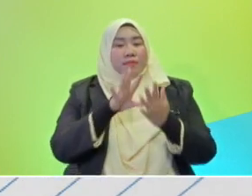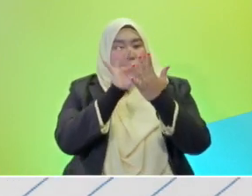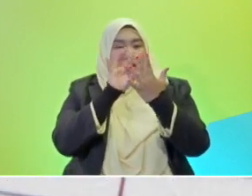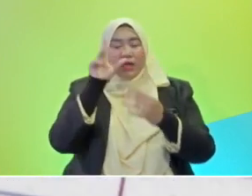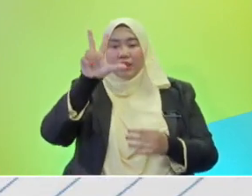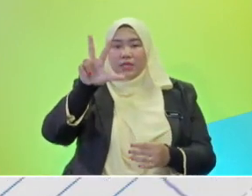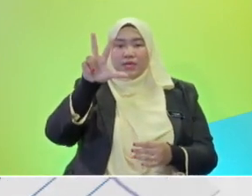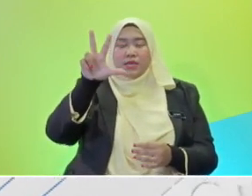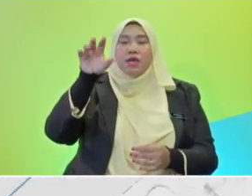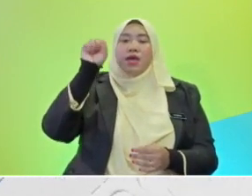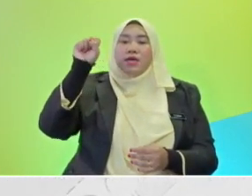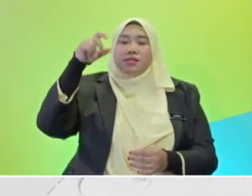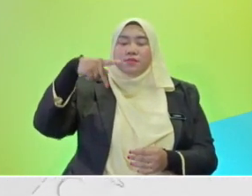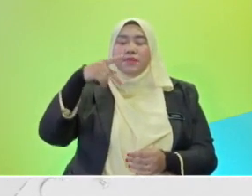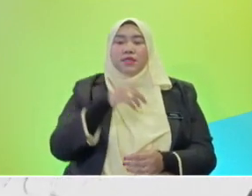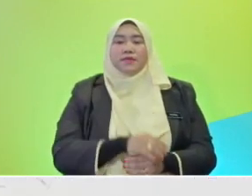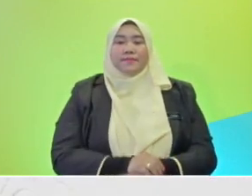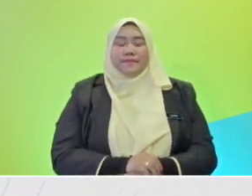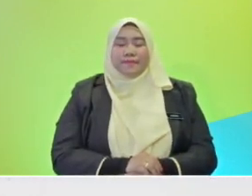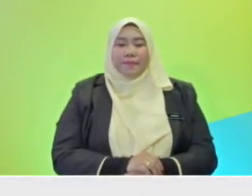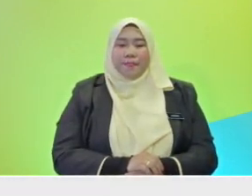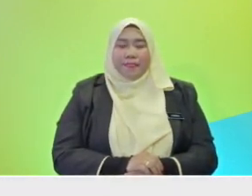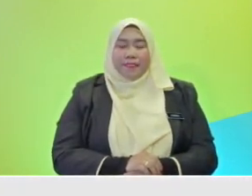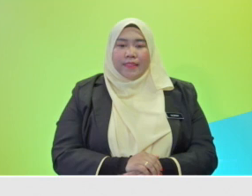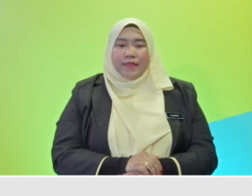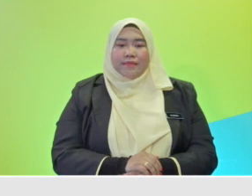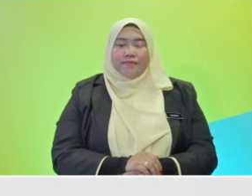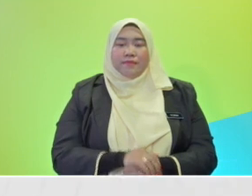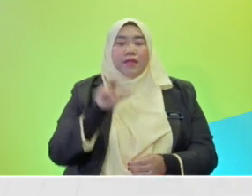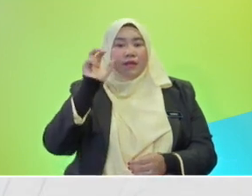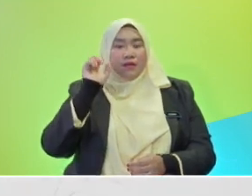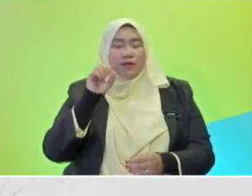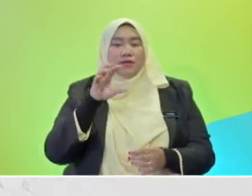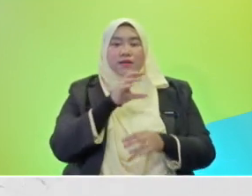fakta dan 1 nilai dan bagi jam ke-20 nilai